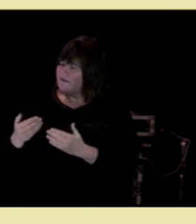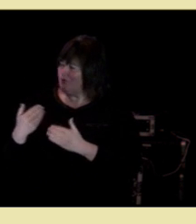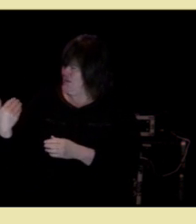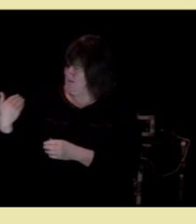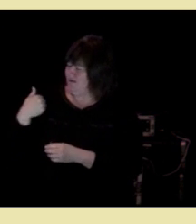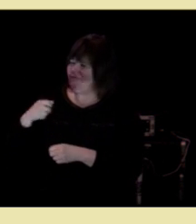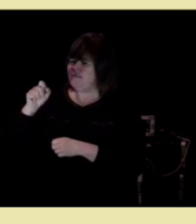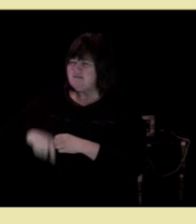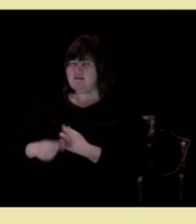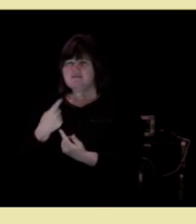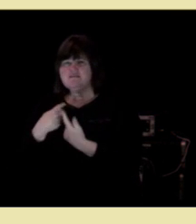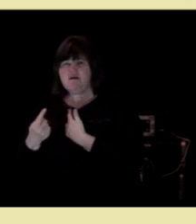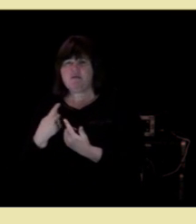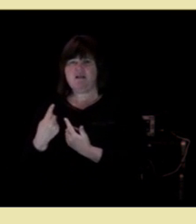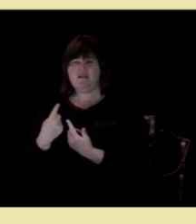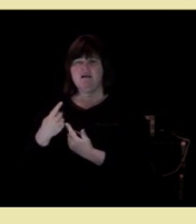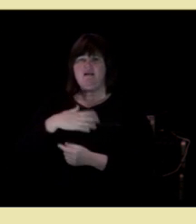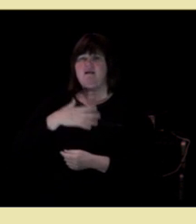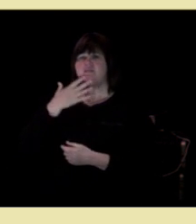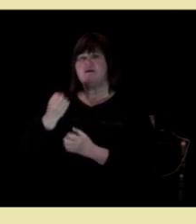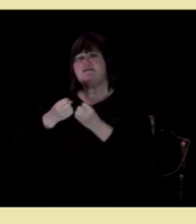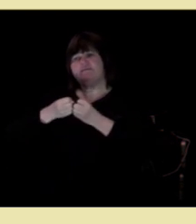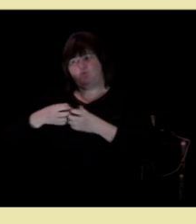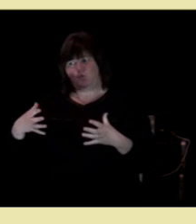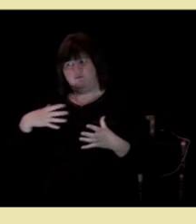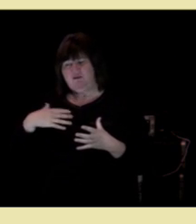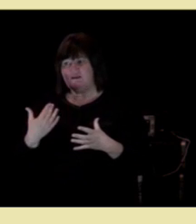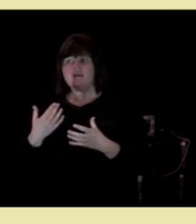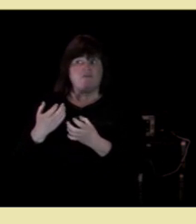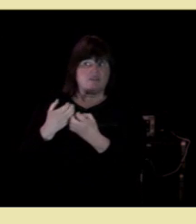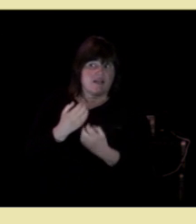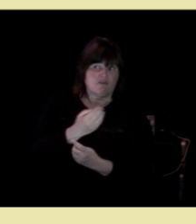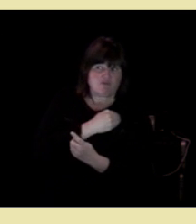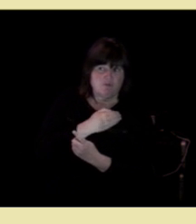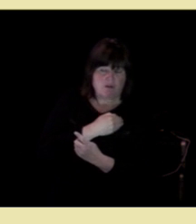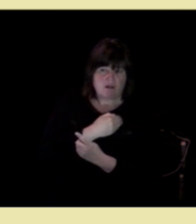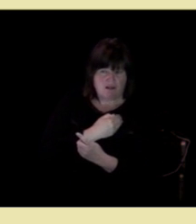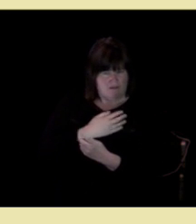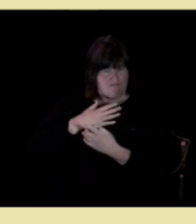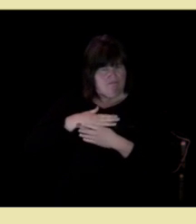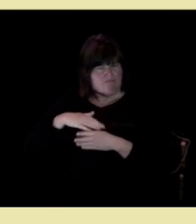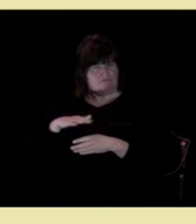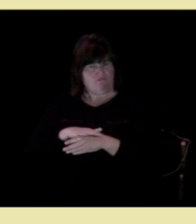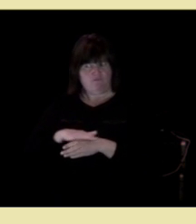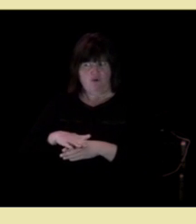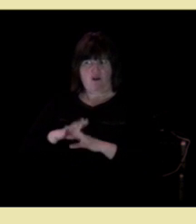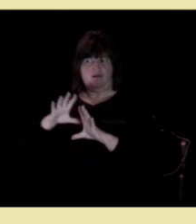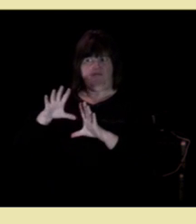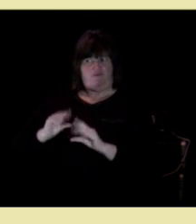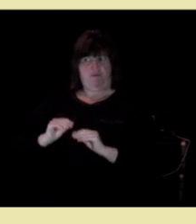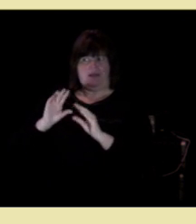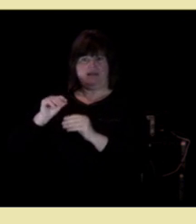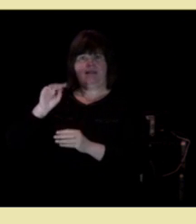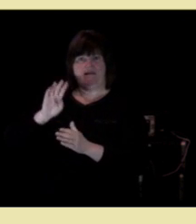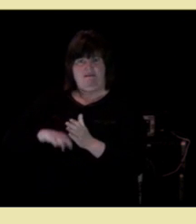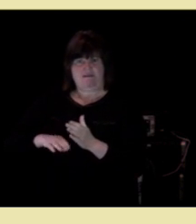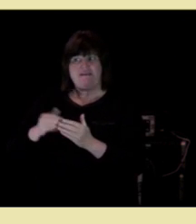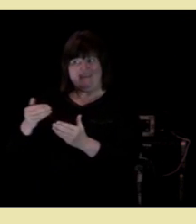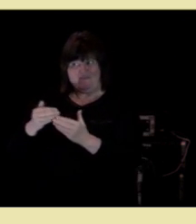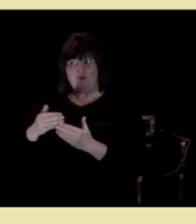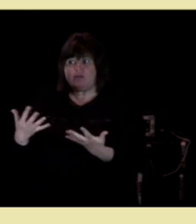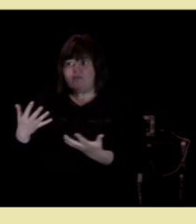utvikling? Vi trenger å få en tilbakemelding på om det forbedring, helsefremmende forbedring I forhold til den innsatsen vi